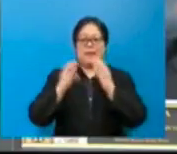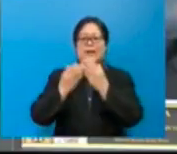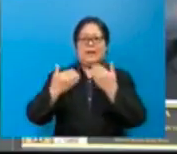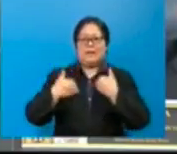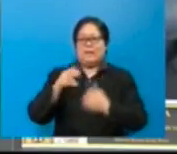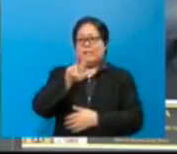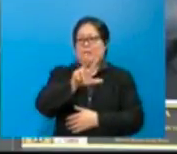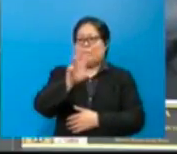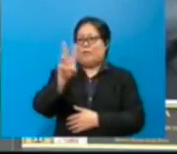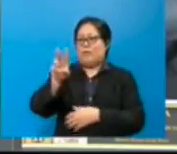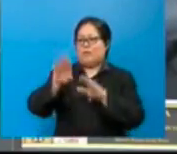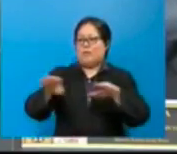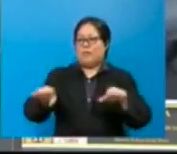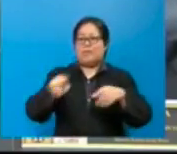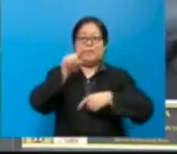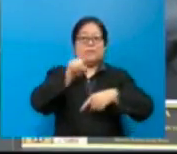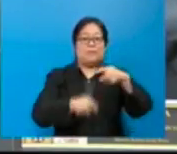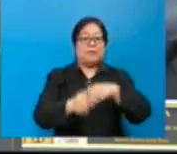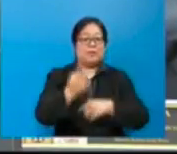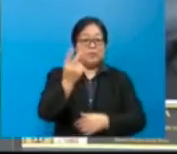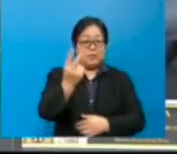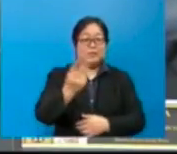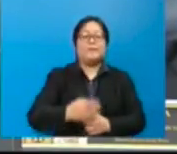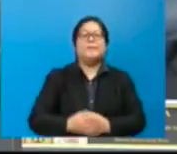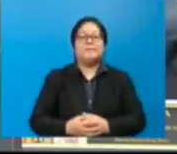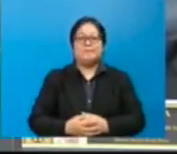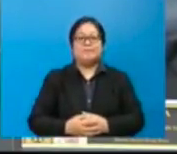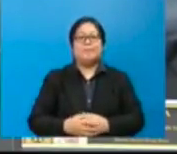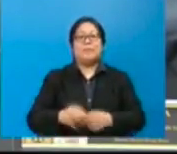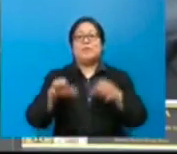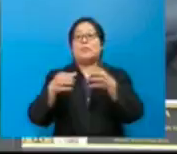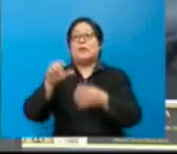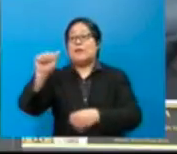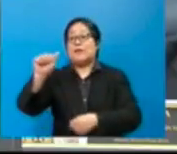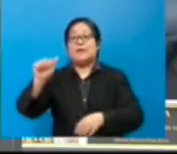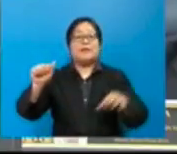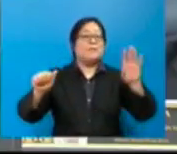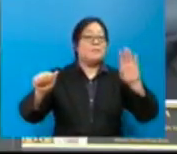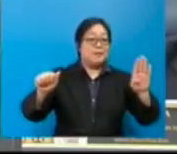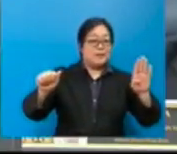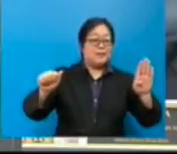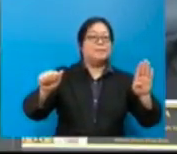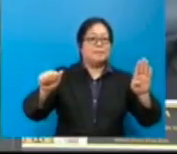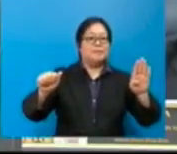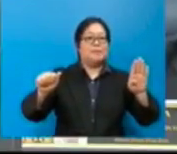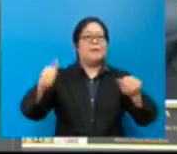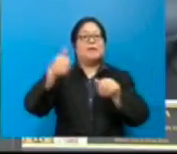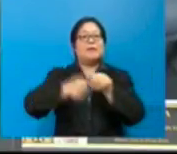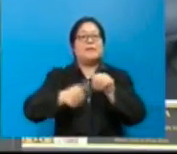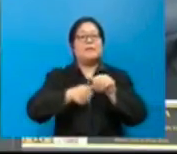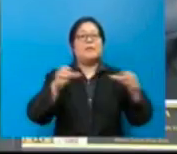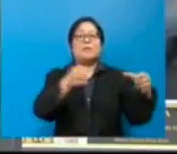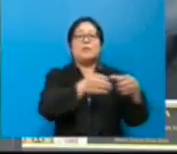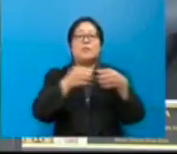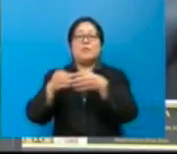mempunyai 36 murid akan dibahagikan kepada dua kumpulan, iaitu kumpulan A dan kumpulan B, dengan setiap kumpulan